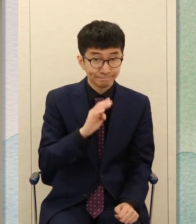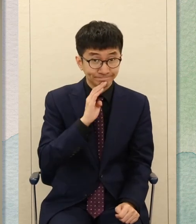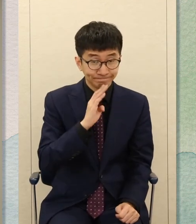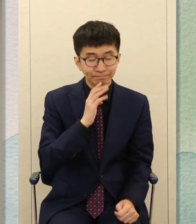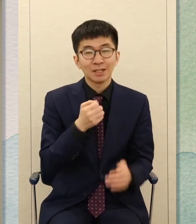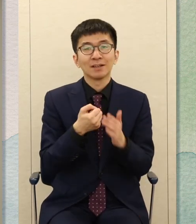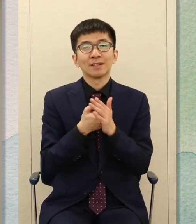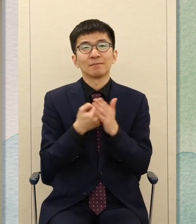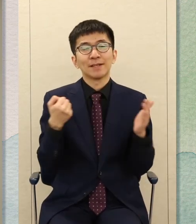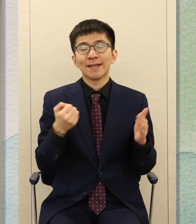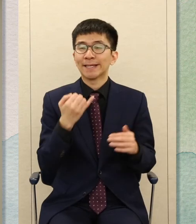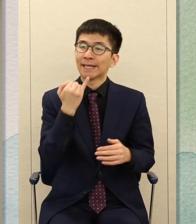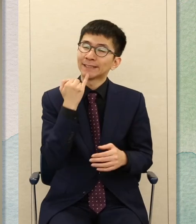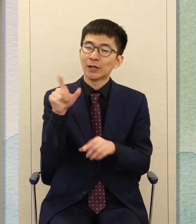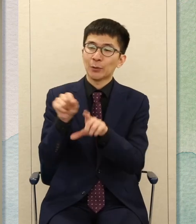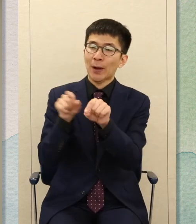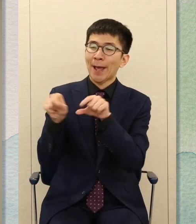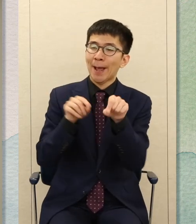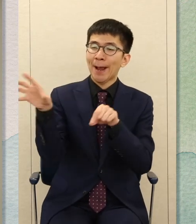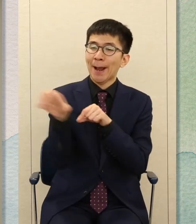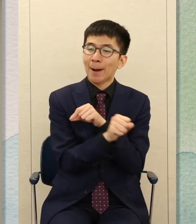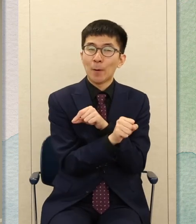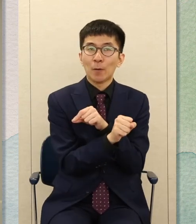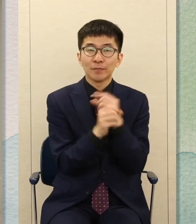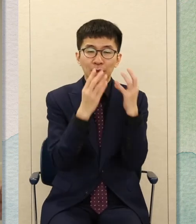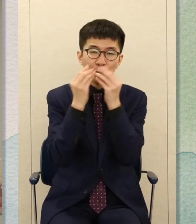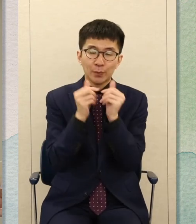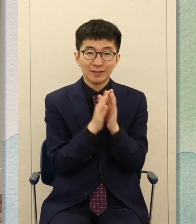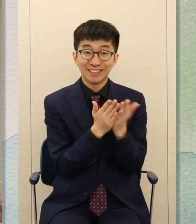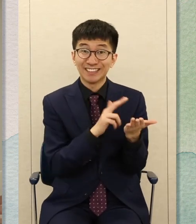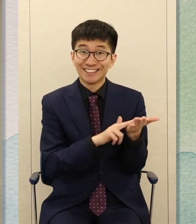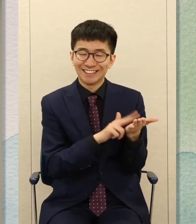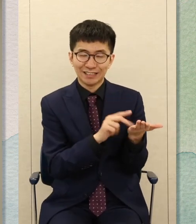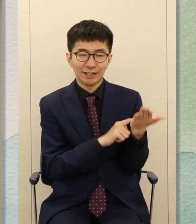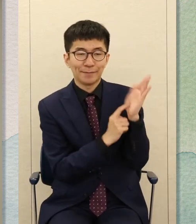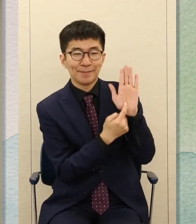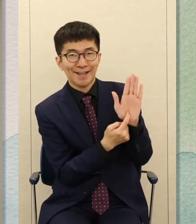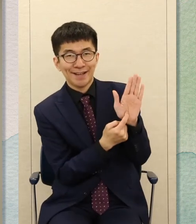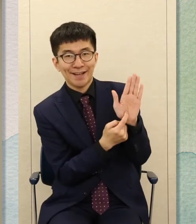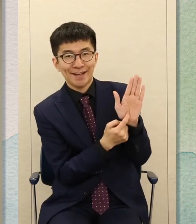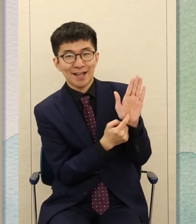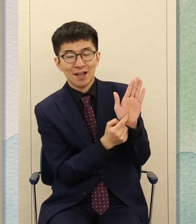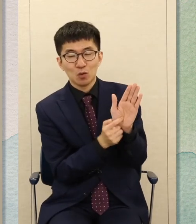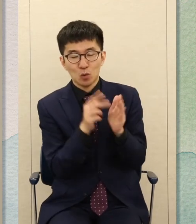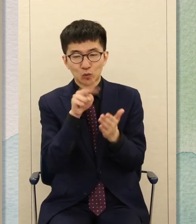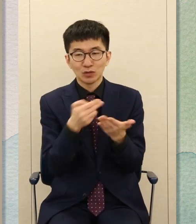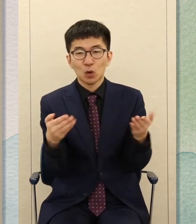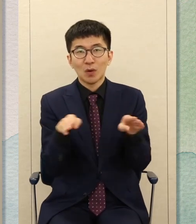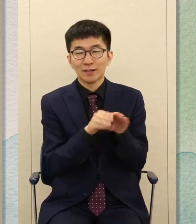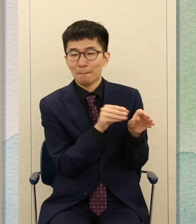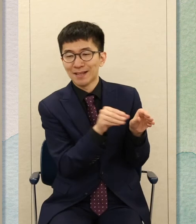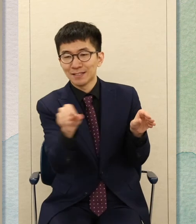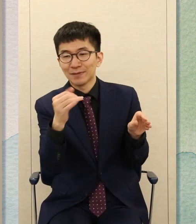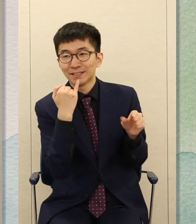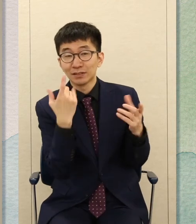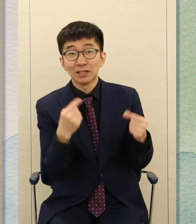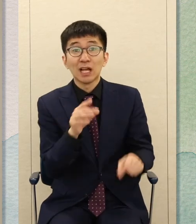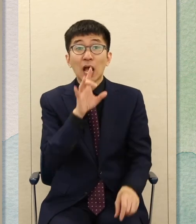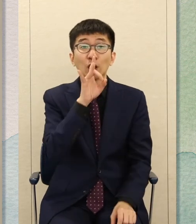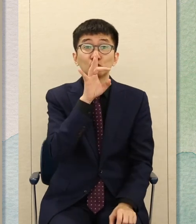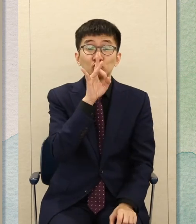잘 골라진 것들을 좀 추천을 받아가지고 거기서 예, 도서관에서 일부 배치하면 참 좋을 것 같습니다. 제가 이제 구미에